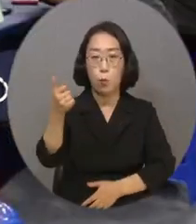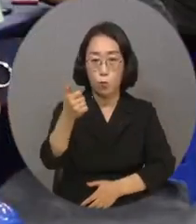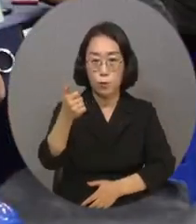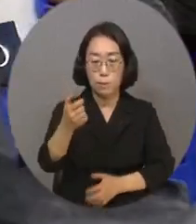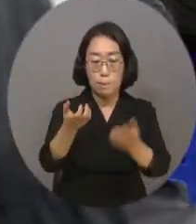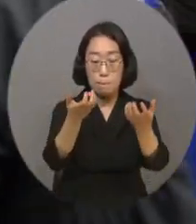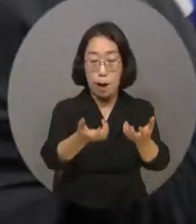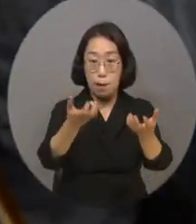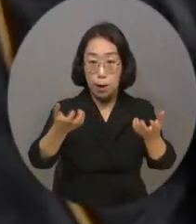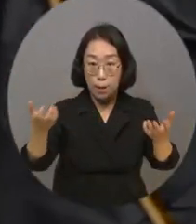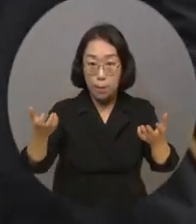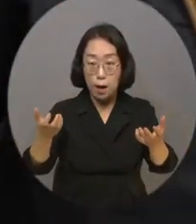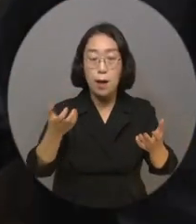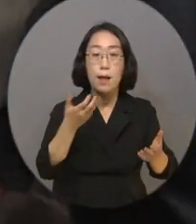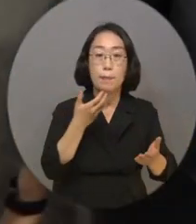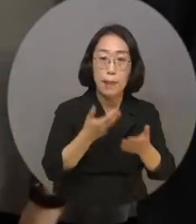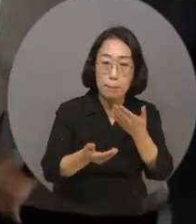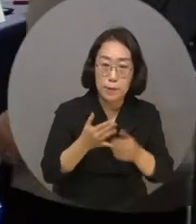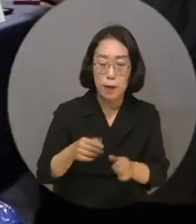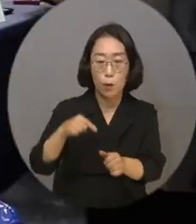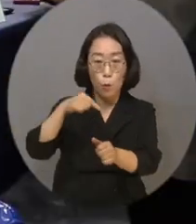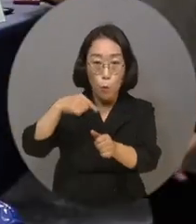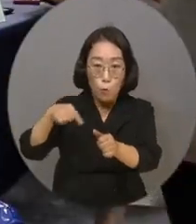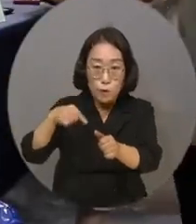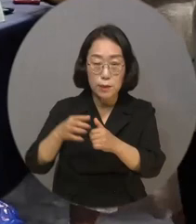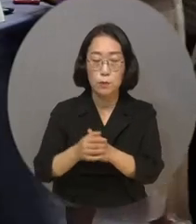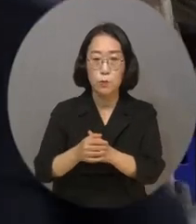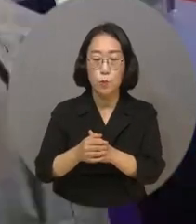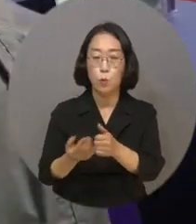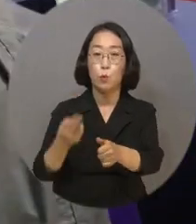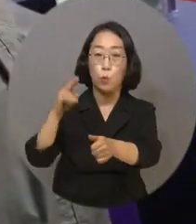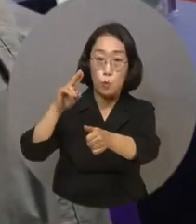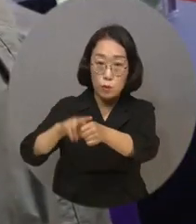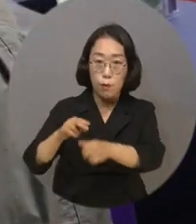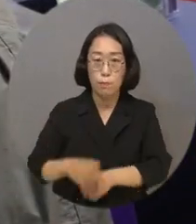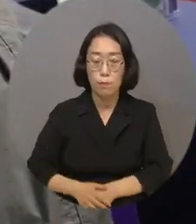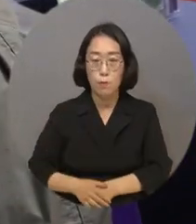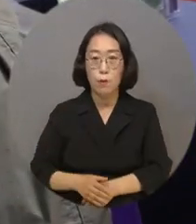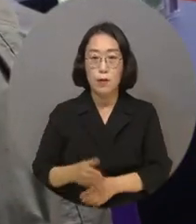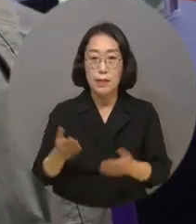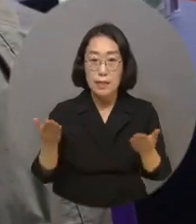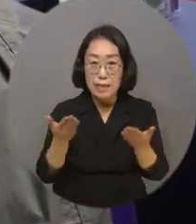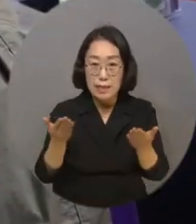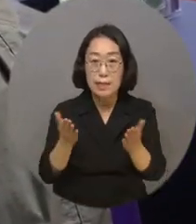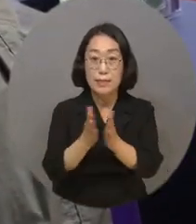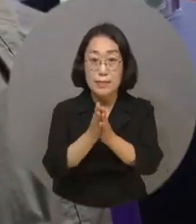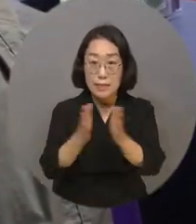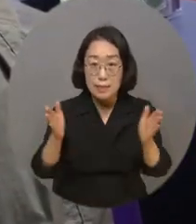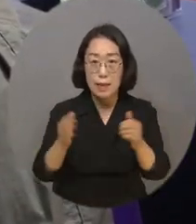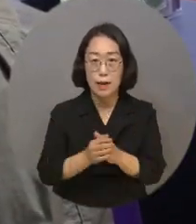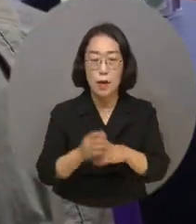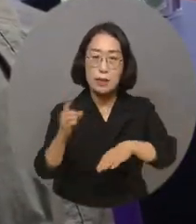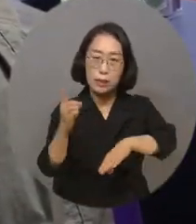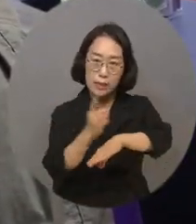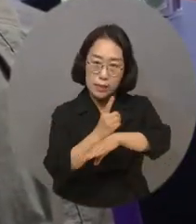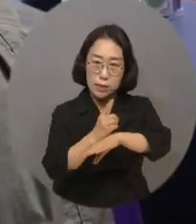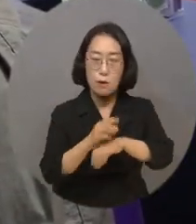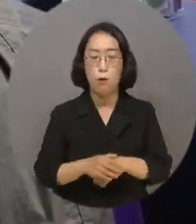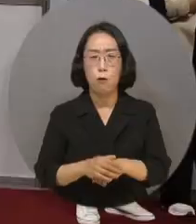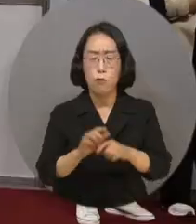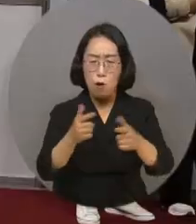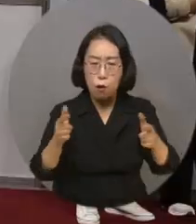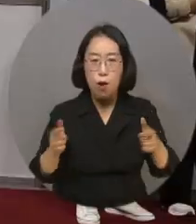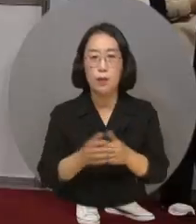직업 탐색관, 직업 코칭관, 직업 도전관, 창직, 창업, 디지털 직업관, 주제관